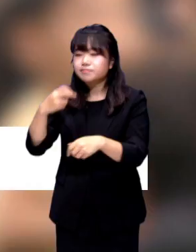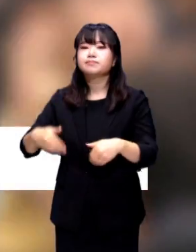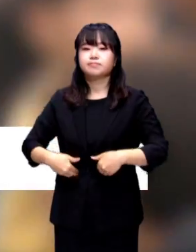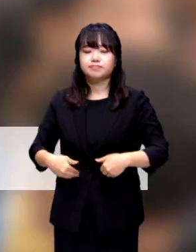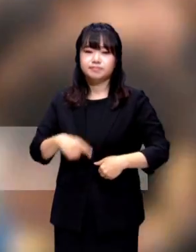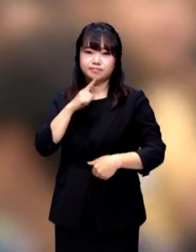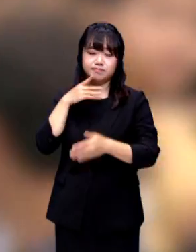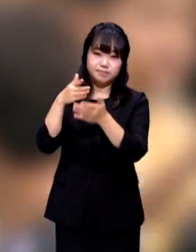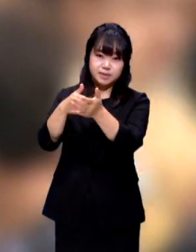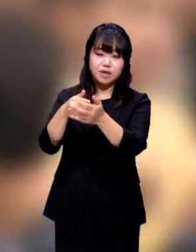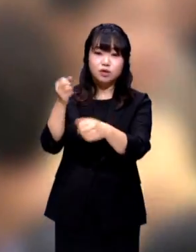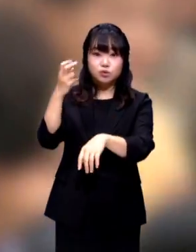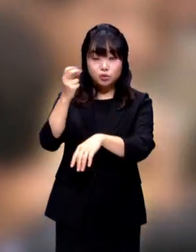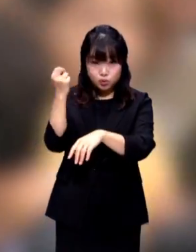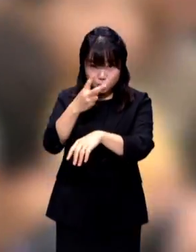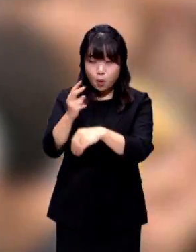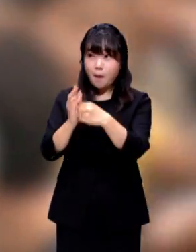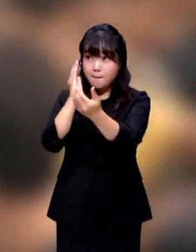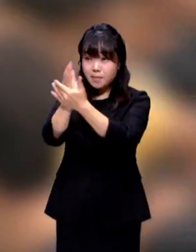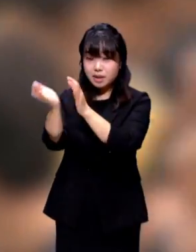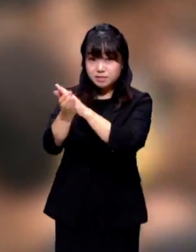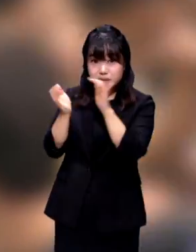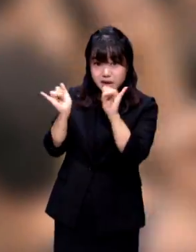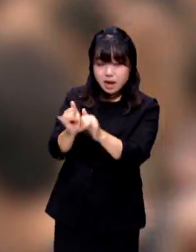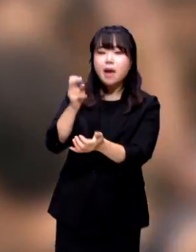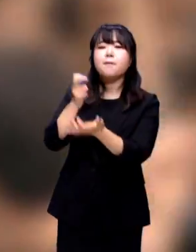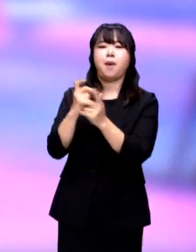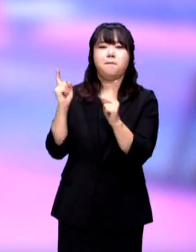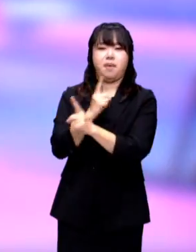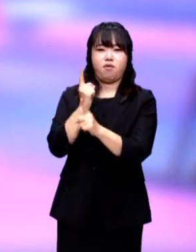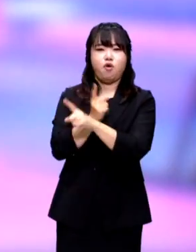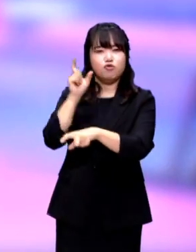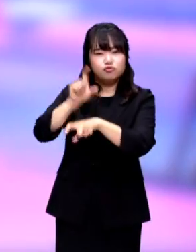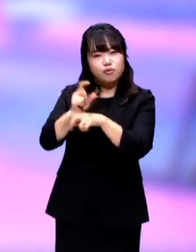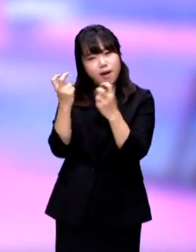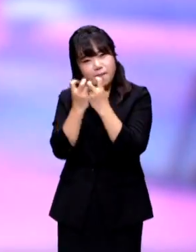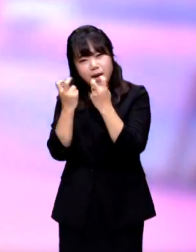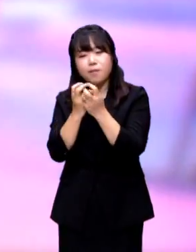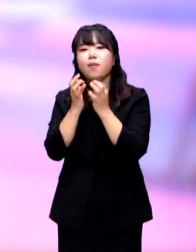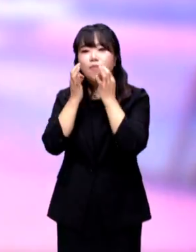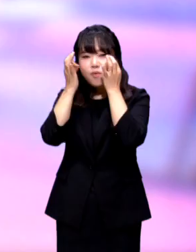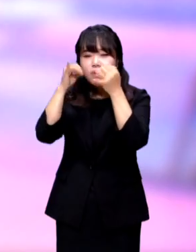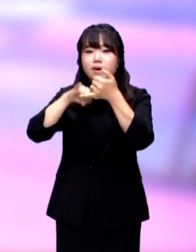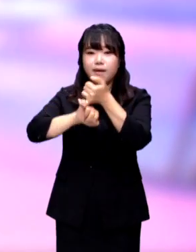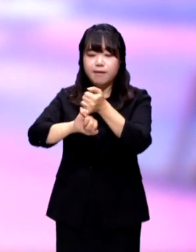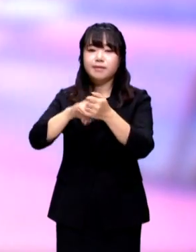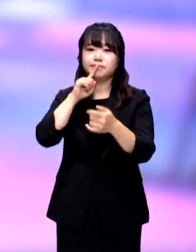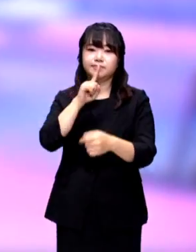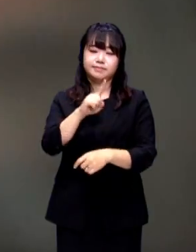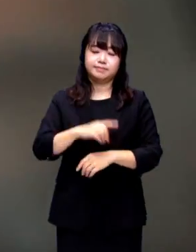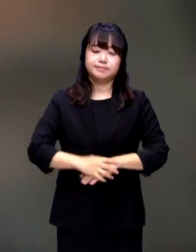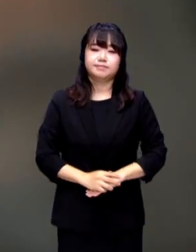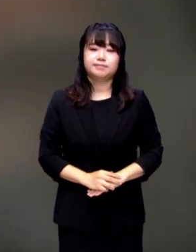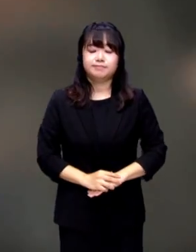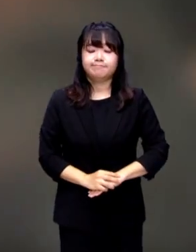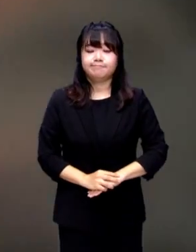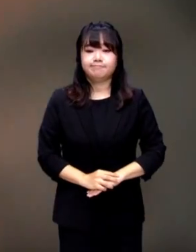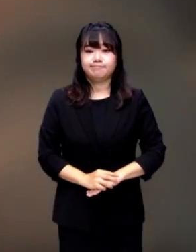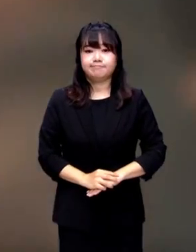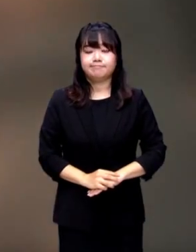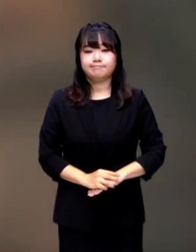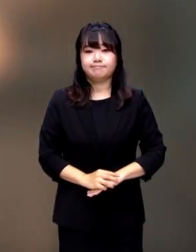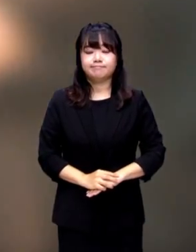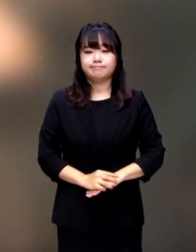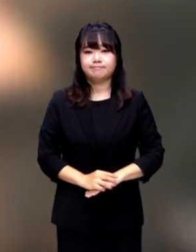현장 점검 결과 사고 방지에 대한 관련법 개정 등 추가 보완책도 마련한다는 방침입니다. BTV